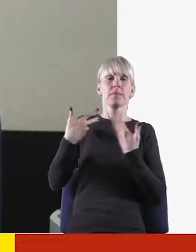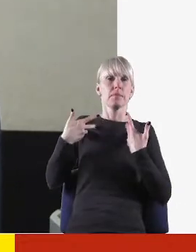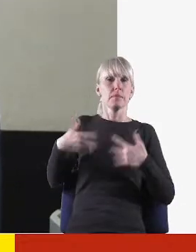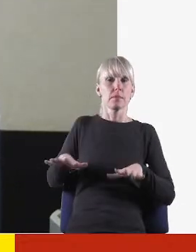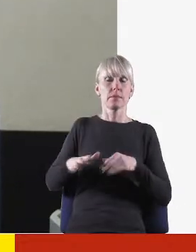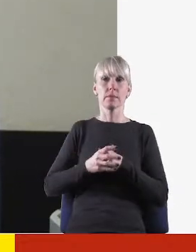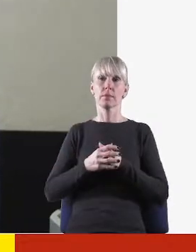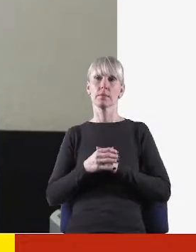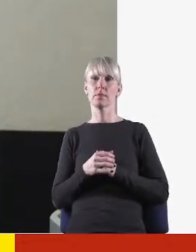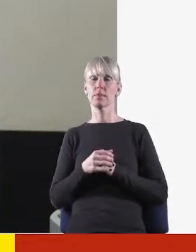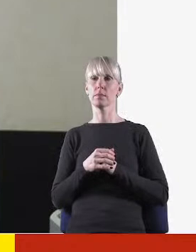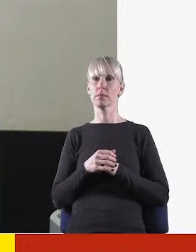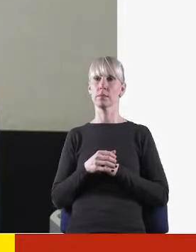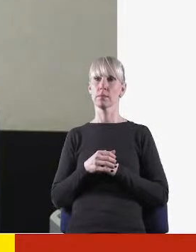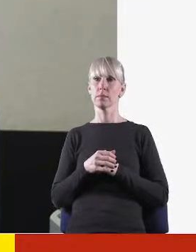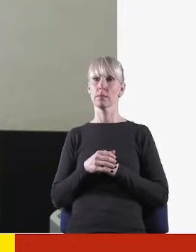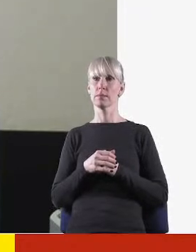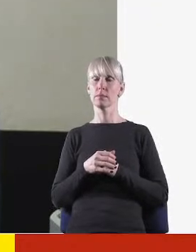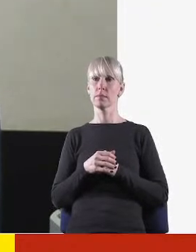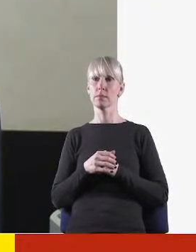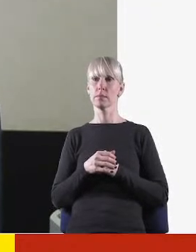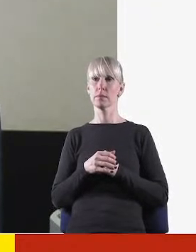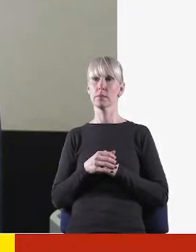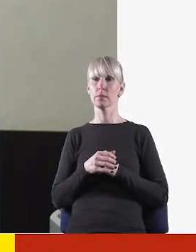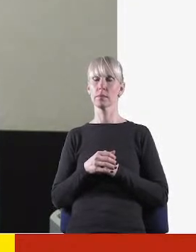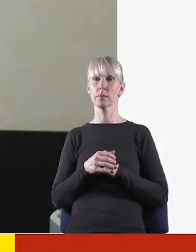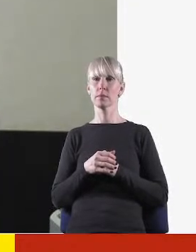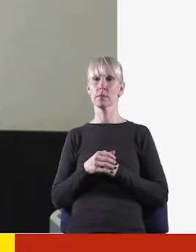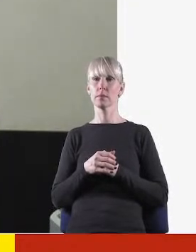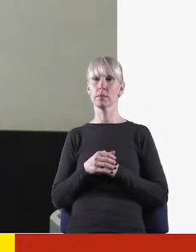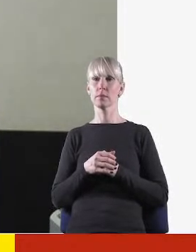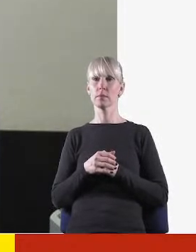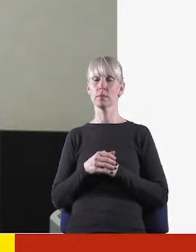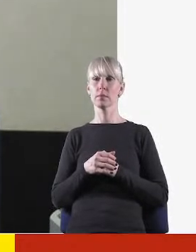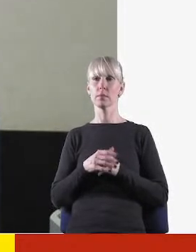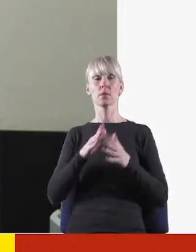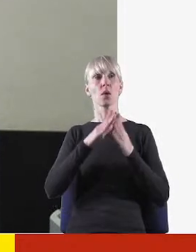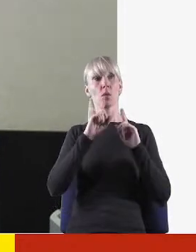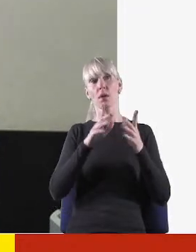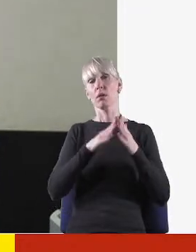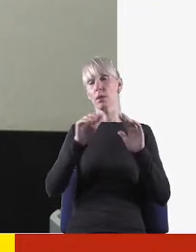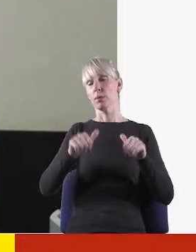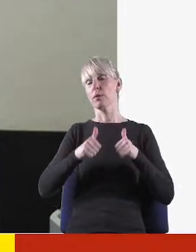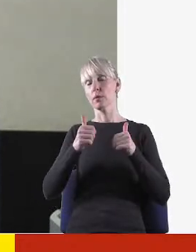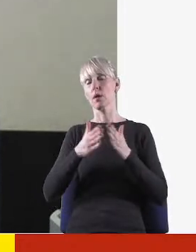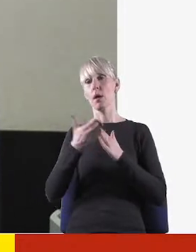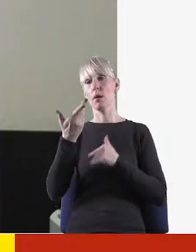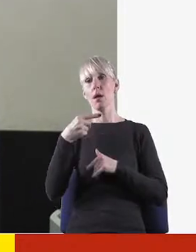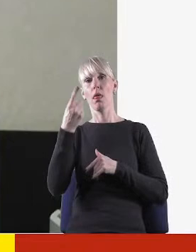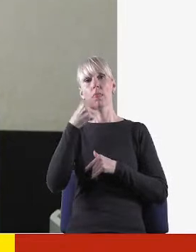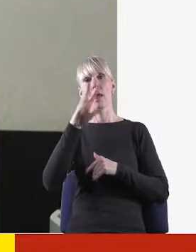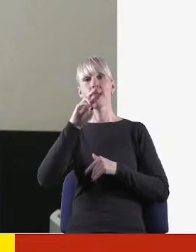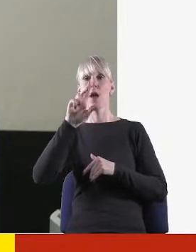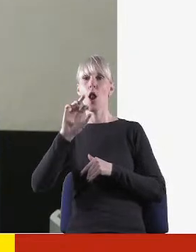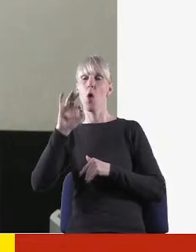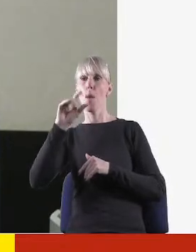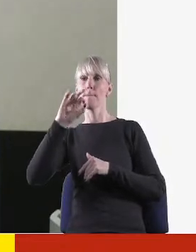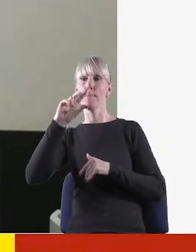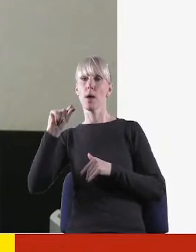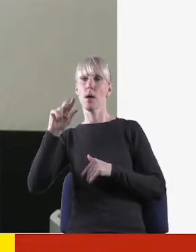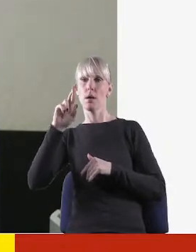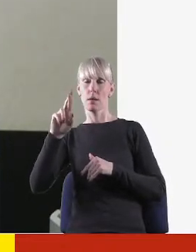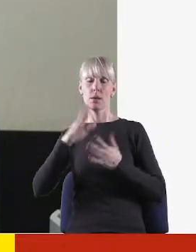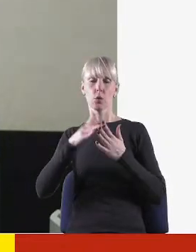nowych, pięknych w stanie deweloperskim lokalach mieszkalnych na terenie miasta Łodzi,